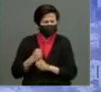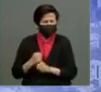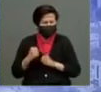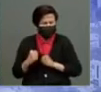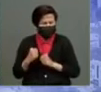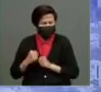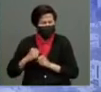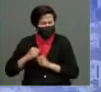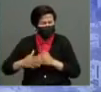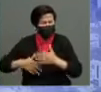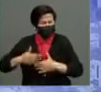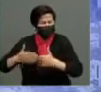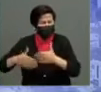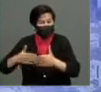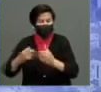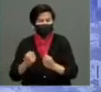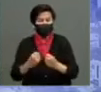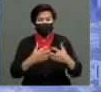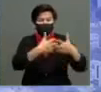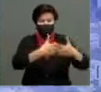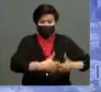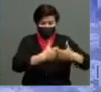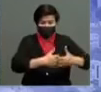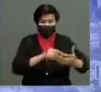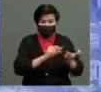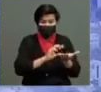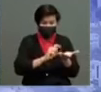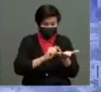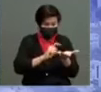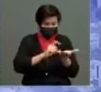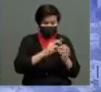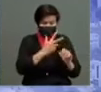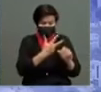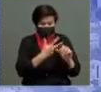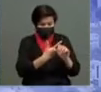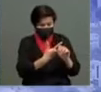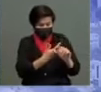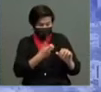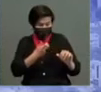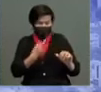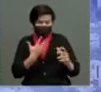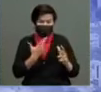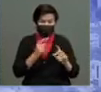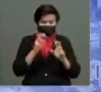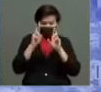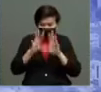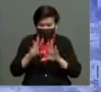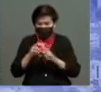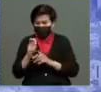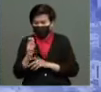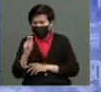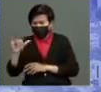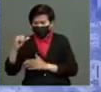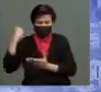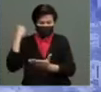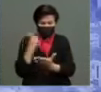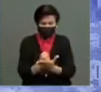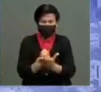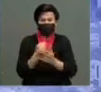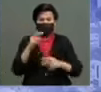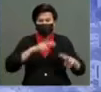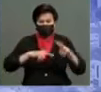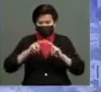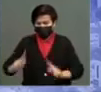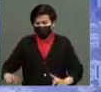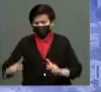างๆพบว่าผลิตเสร็จคงไม่ใช่การผลิตอย่างเดียวนะครับต้องมีระบบของไทยเรามีอย.นะครับมีกรมวิทยาศ